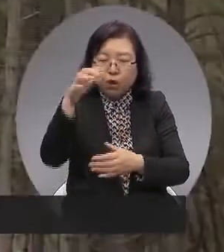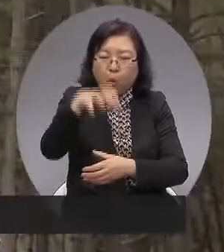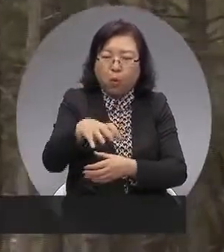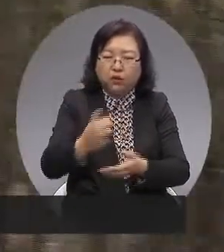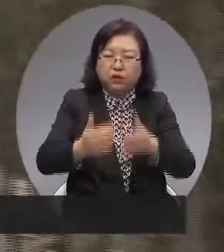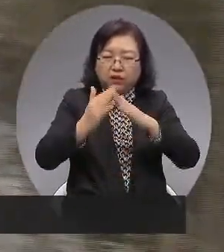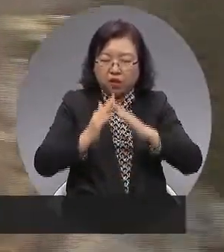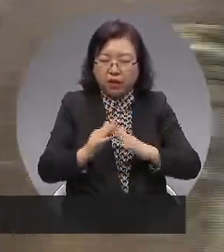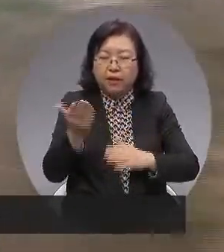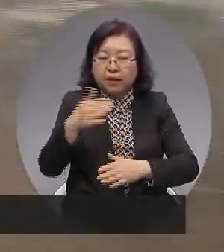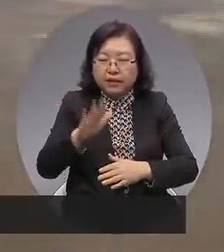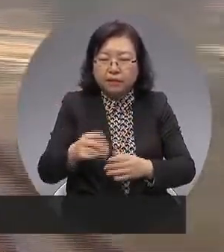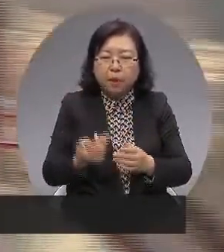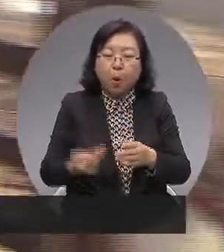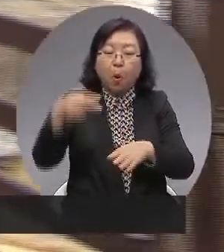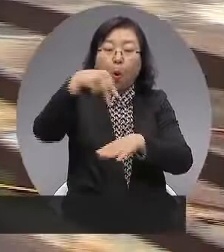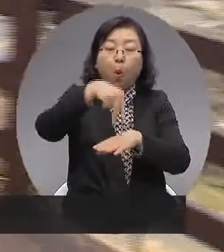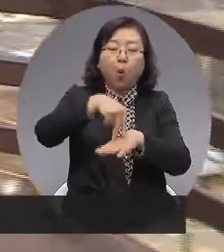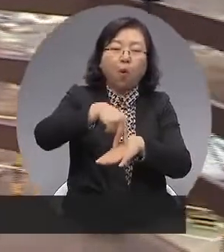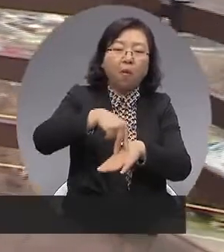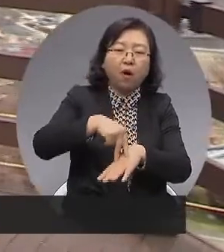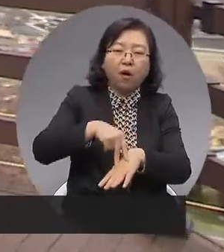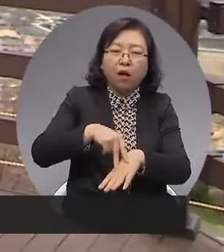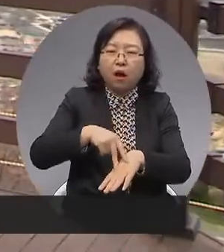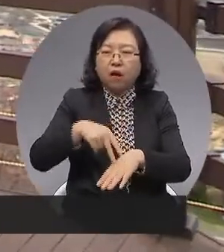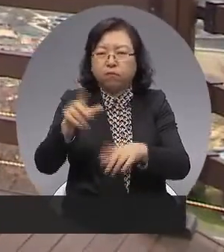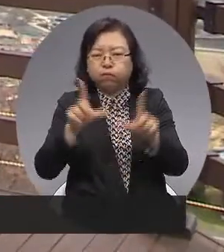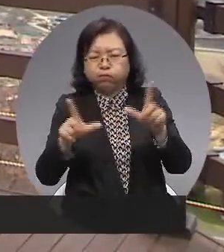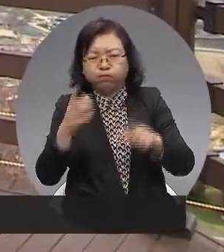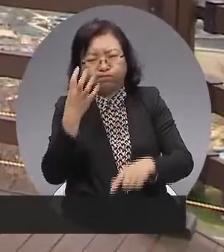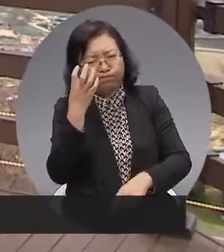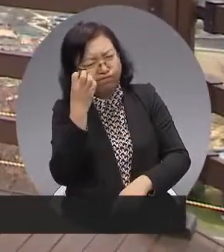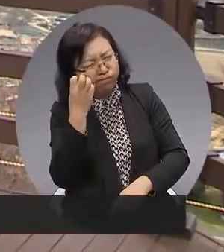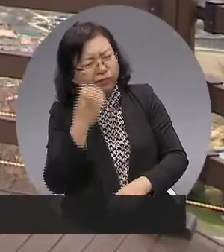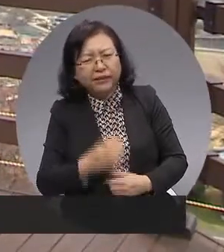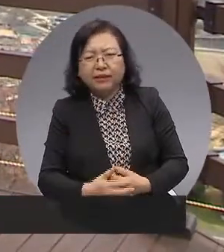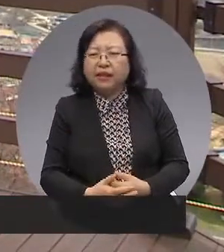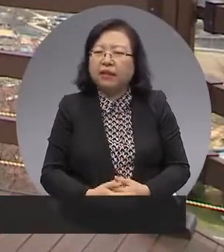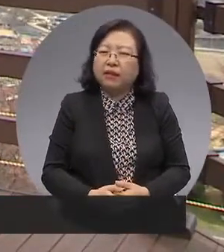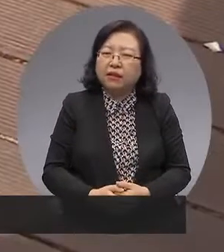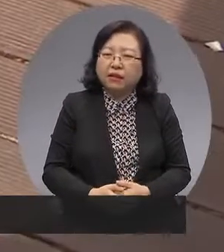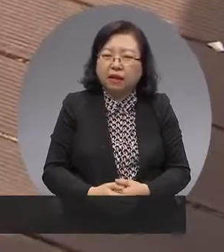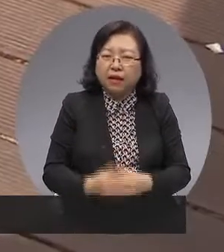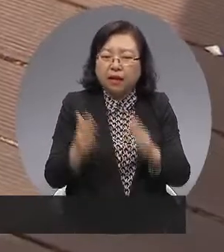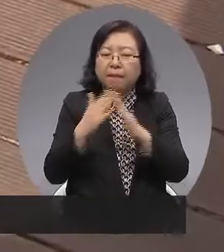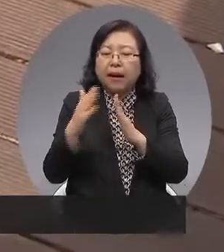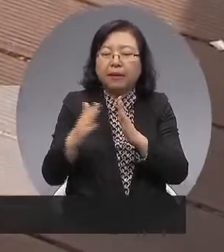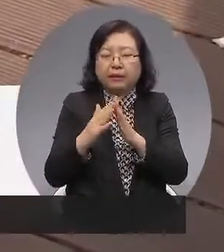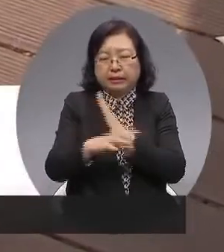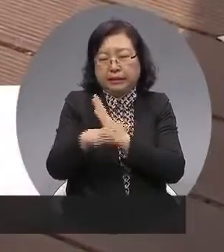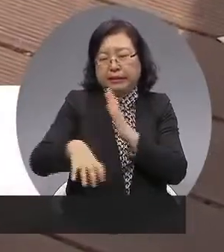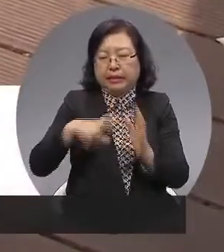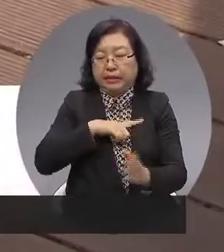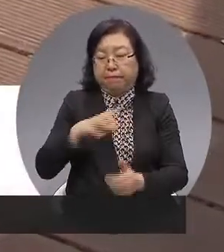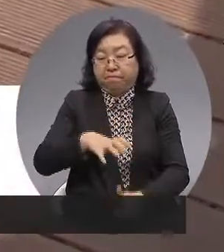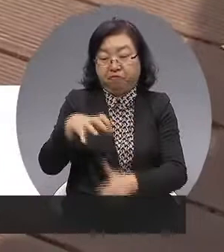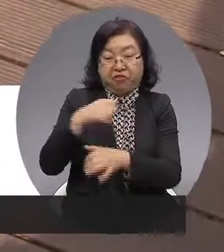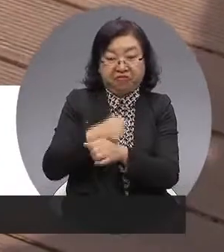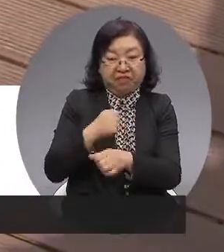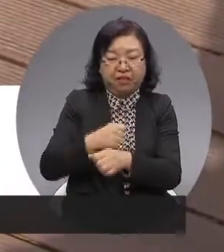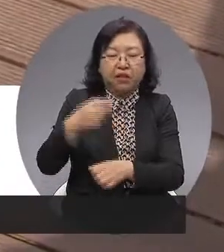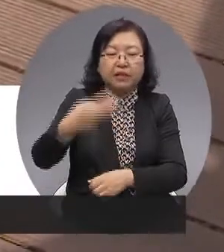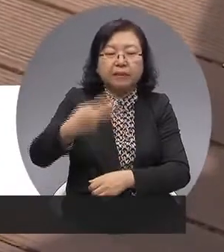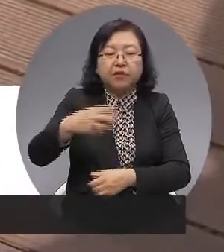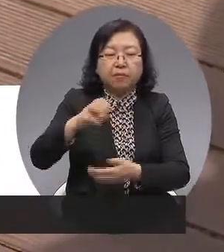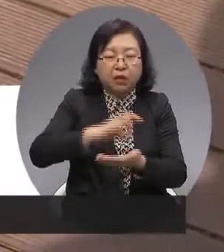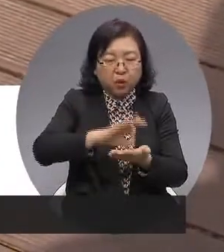하지만 전망대 위로 올라서면 뜻밖의 풍경에 눈살을 찌푸리게 됩니다. 마을 이름을 따 3천만 원을 들여 설치한